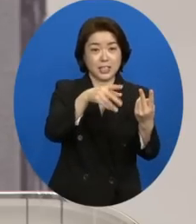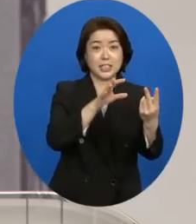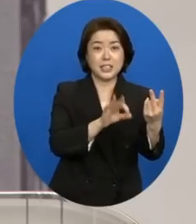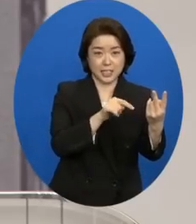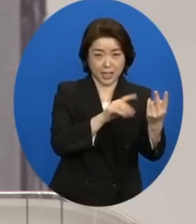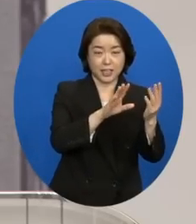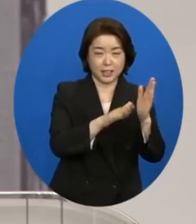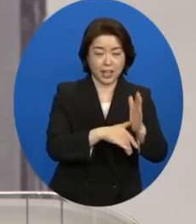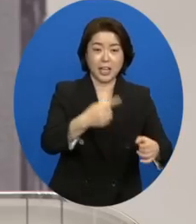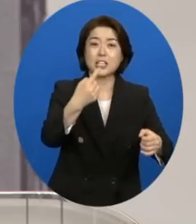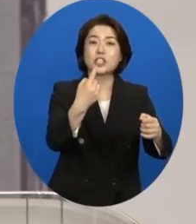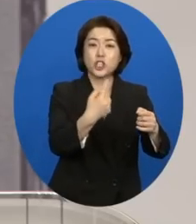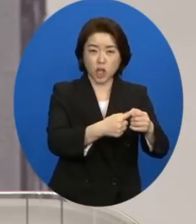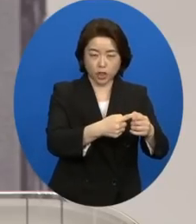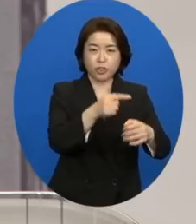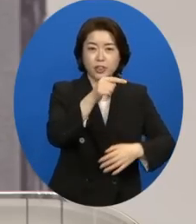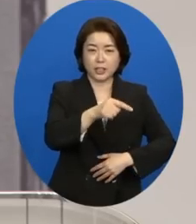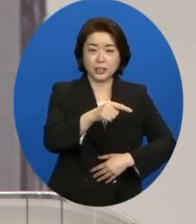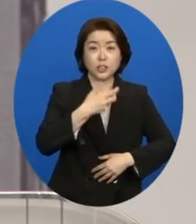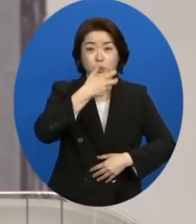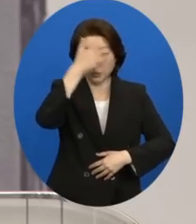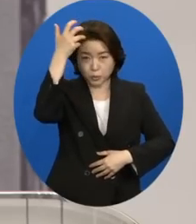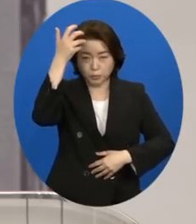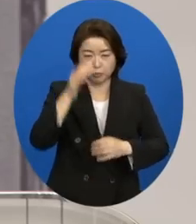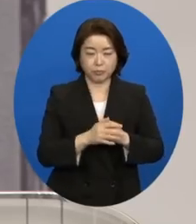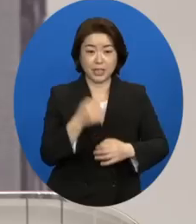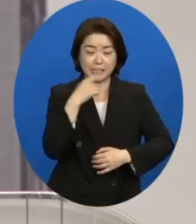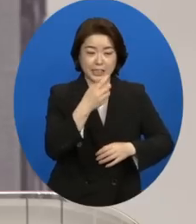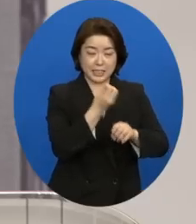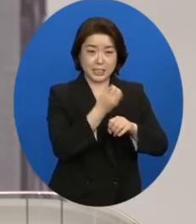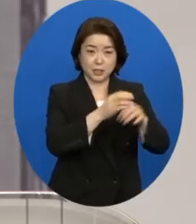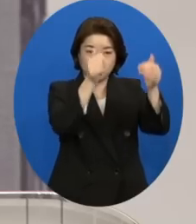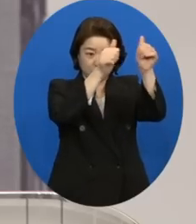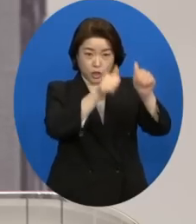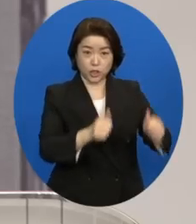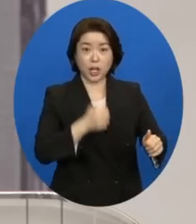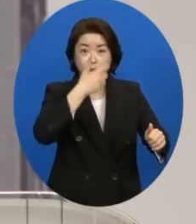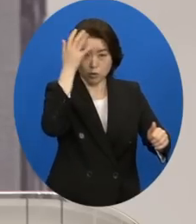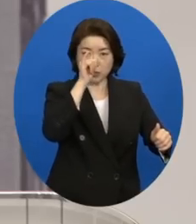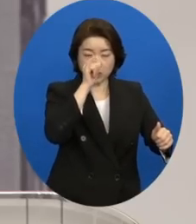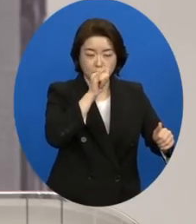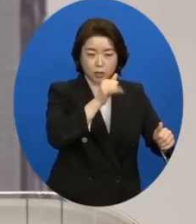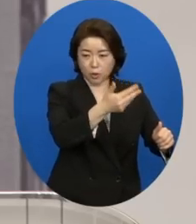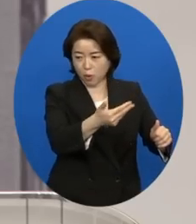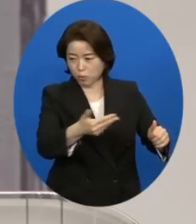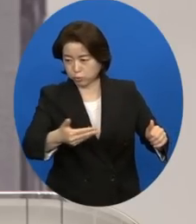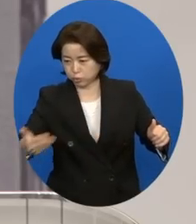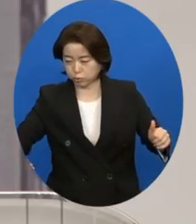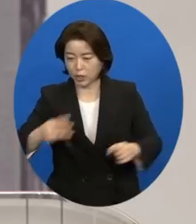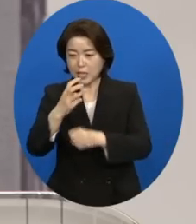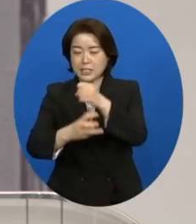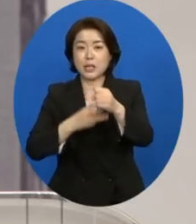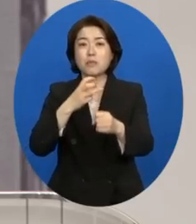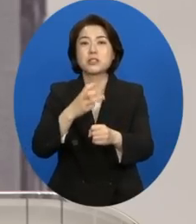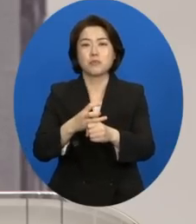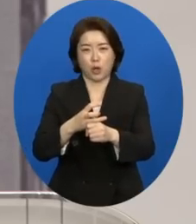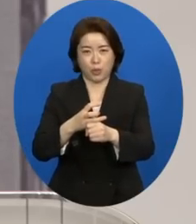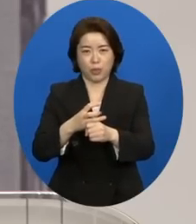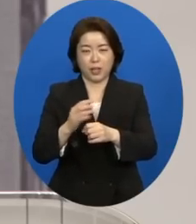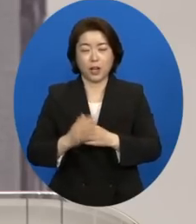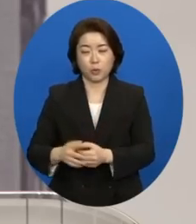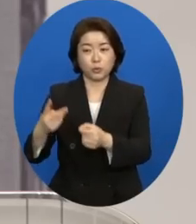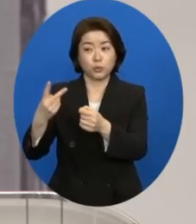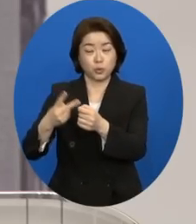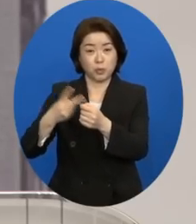말씀드렸어요 금신상 크 금신상 두 번째 오늘 꿈은 그로부터 대략 한 30년이 지난 다음인데 두 번째